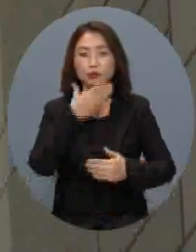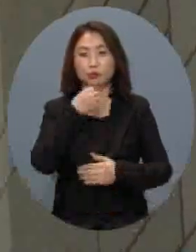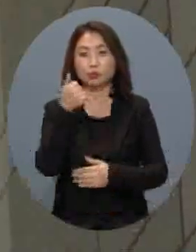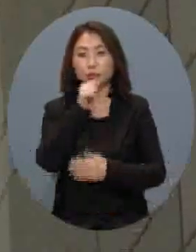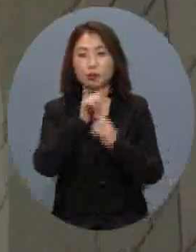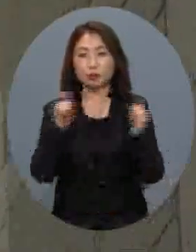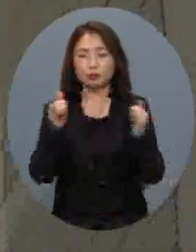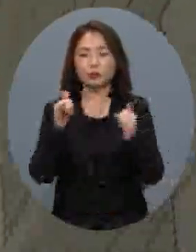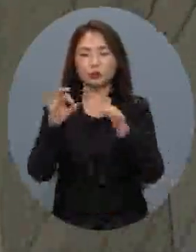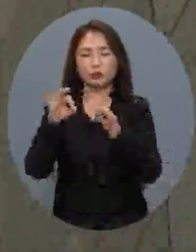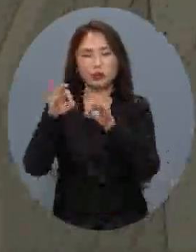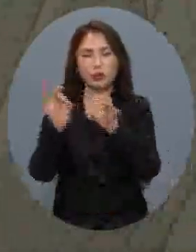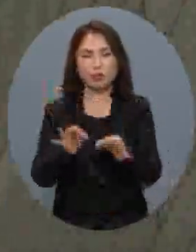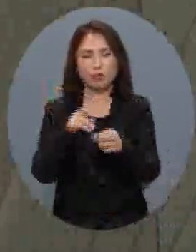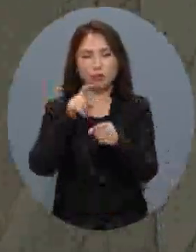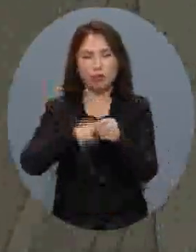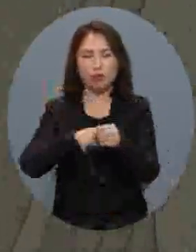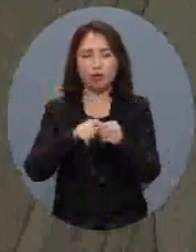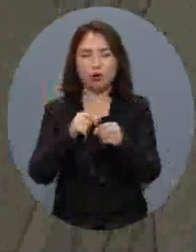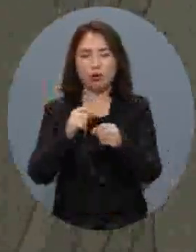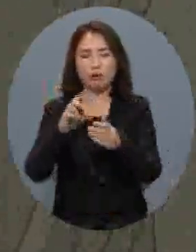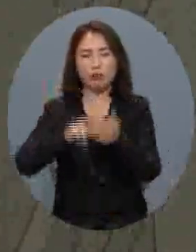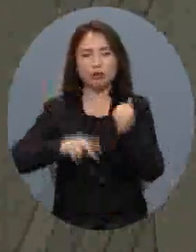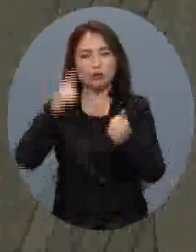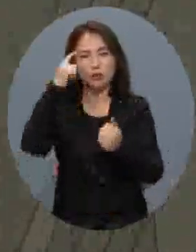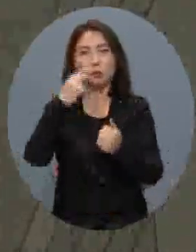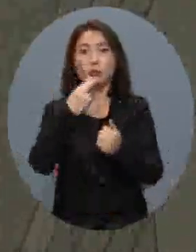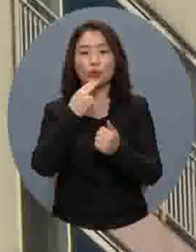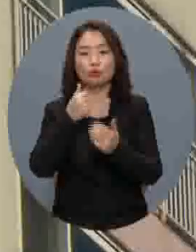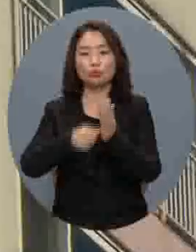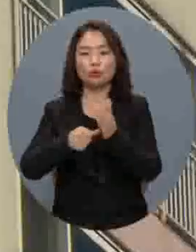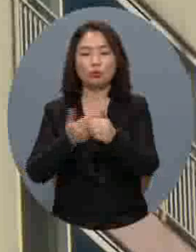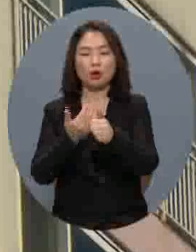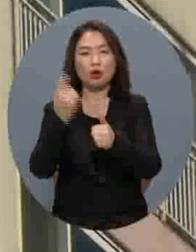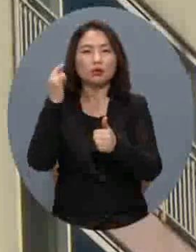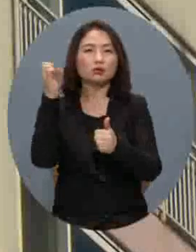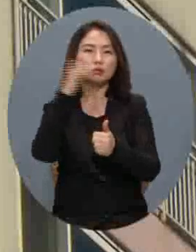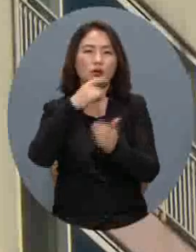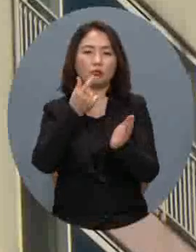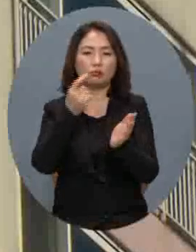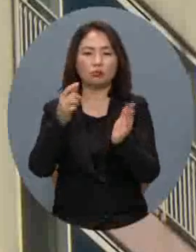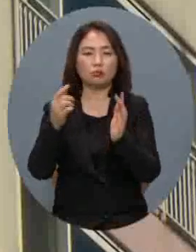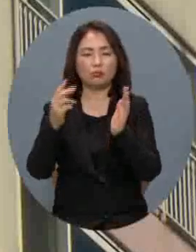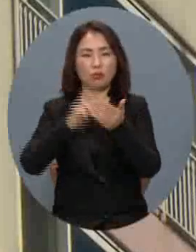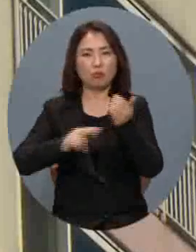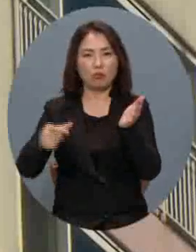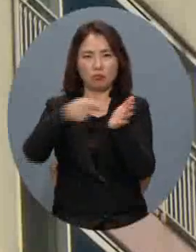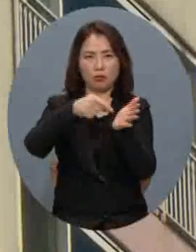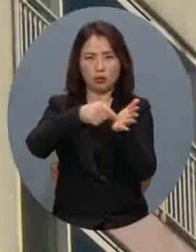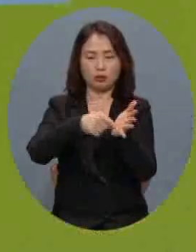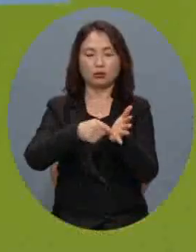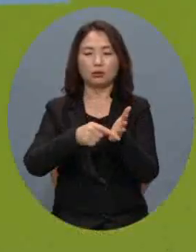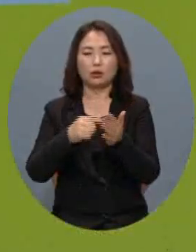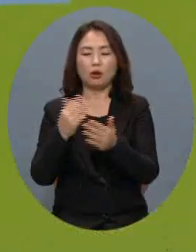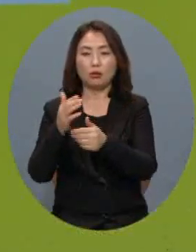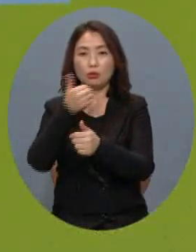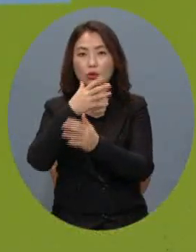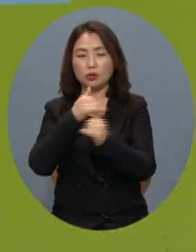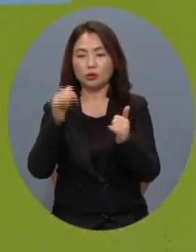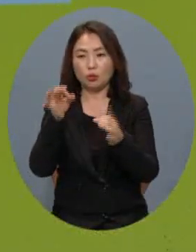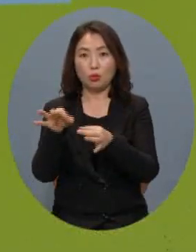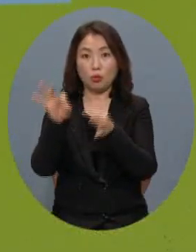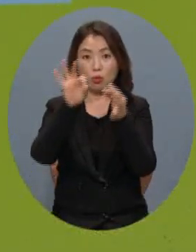중개사가 시세를 낮추기 위해 할 생각도 없는 미끼 매물을 그냥 올려둔다는 겁니다. 중개사는 높은